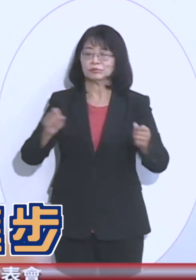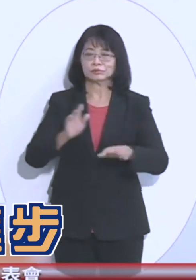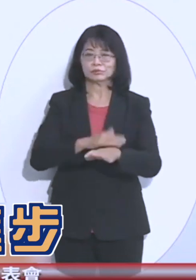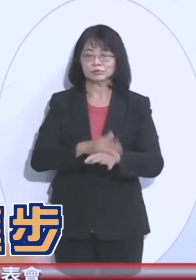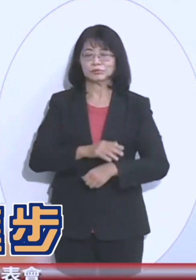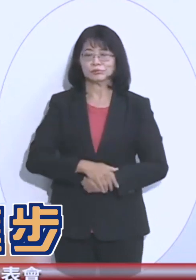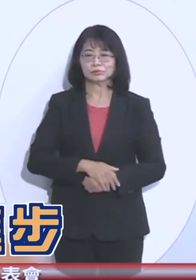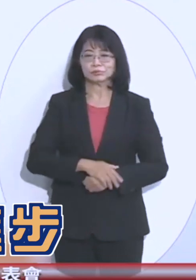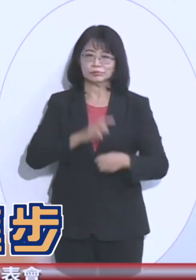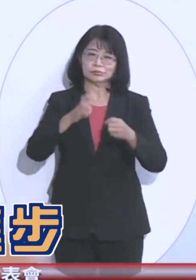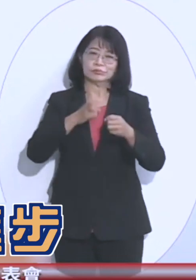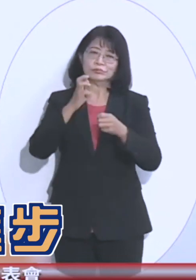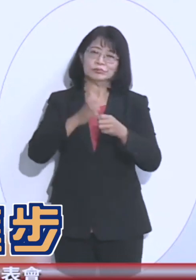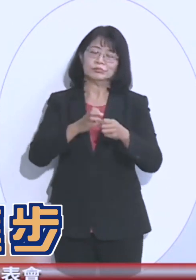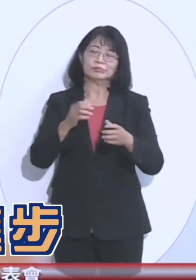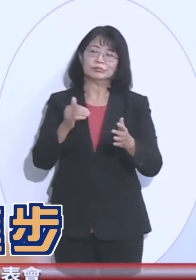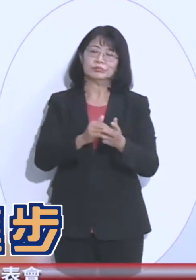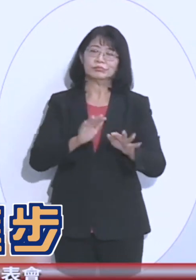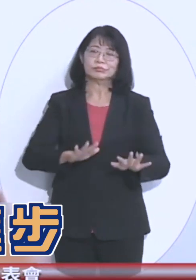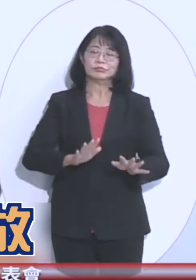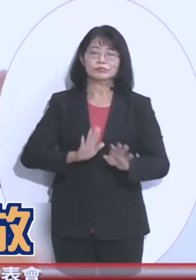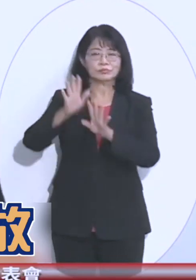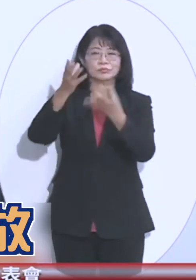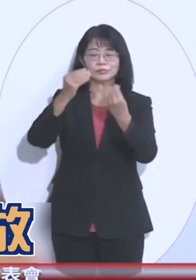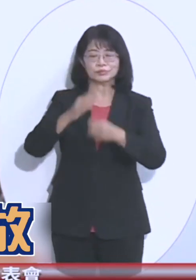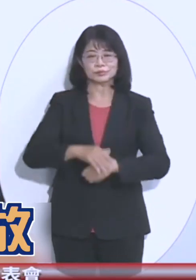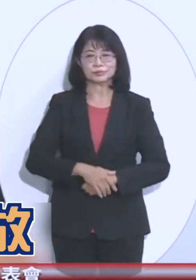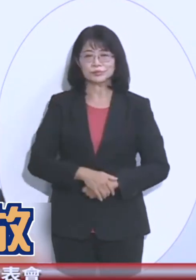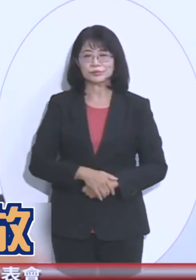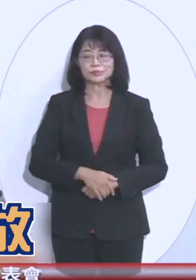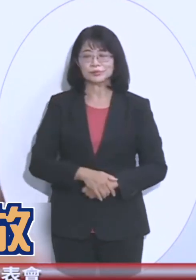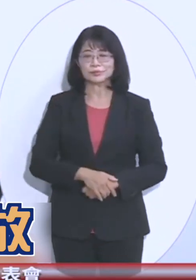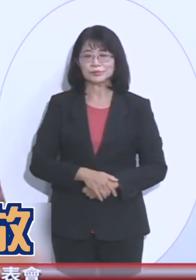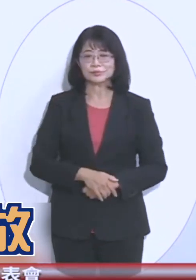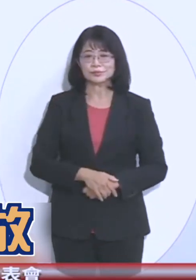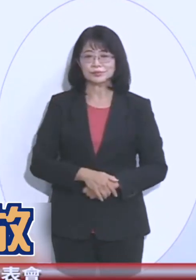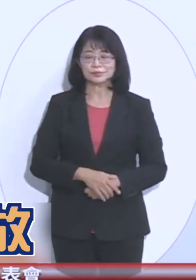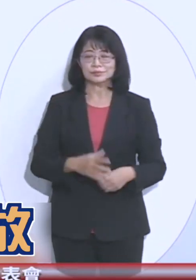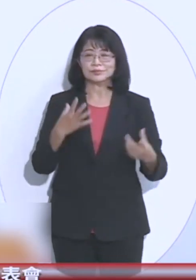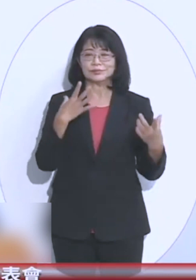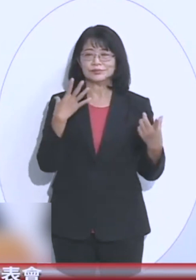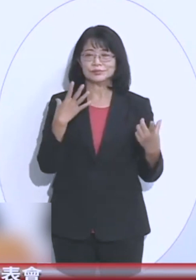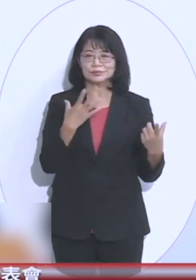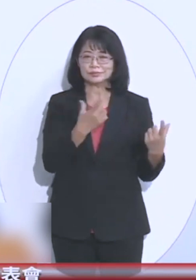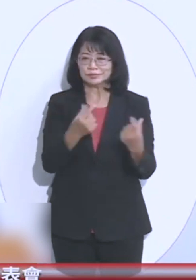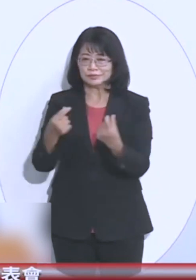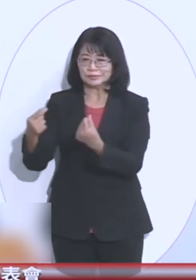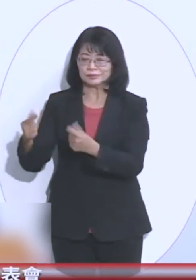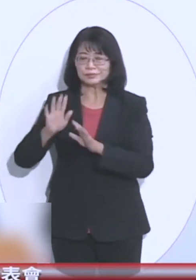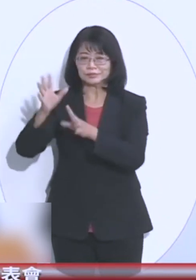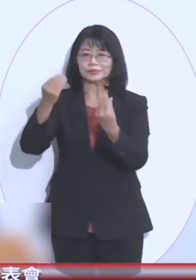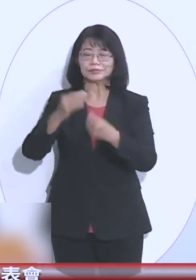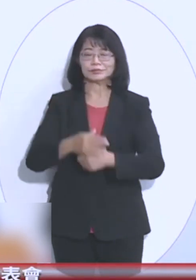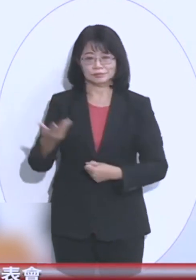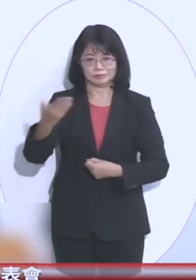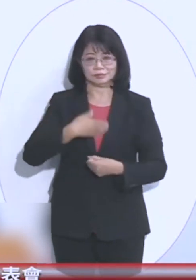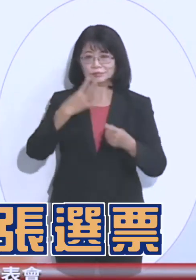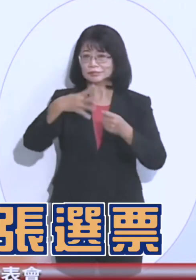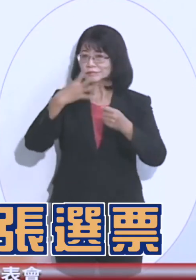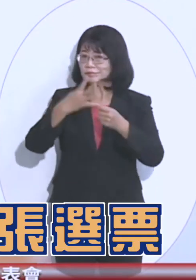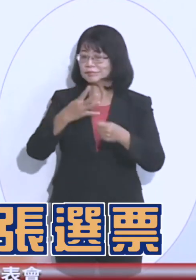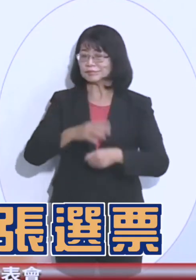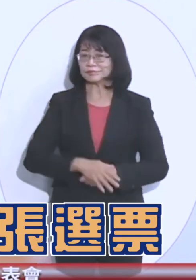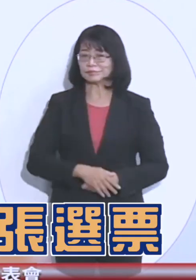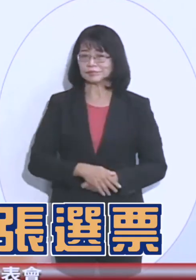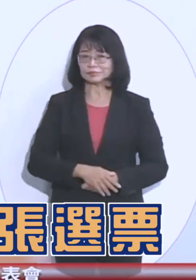卖啊，30当都无进步嘛，30当一年如故，所以互谅解啊，4当